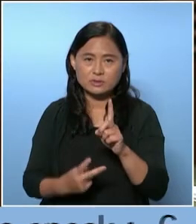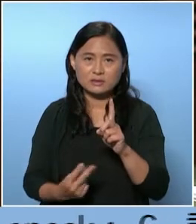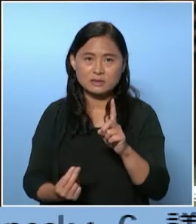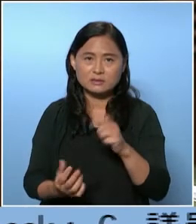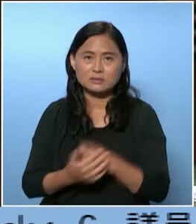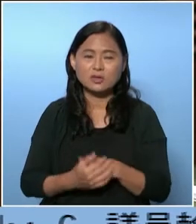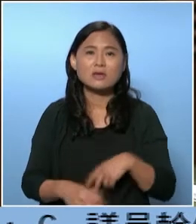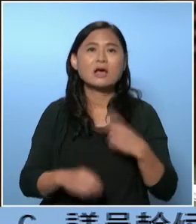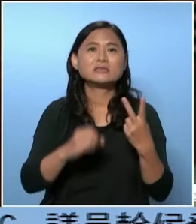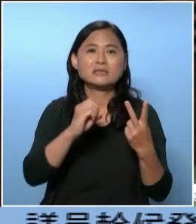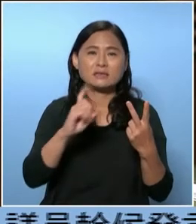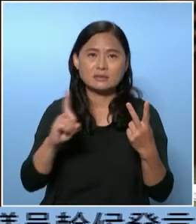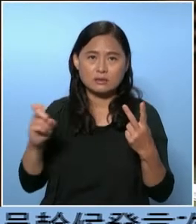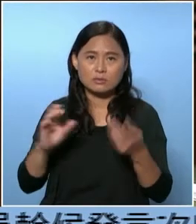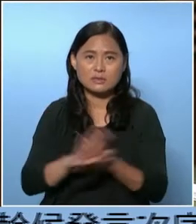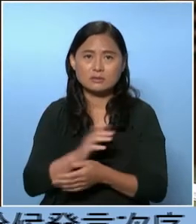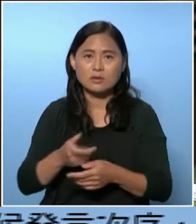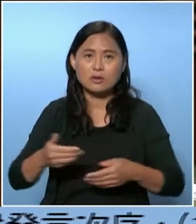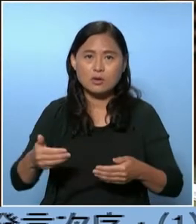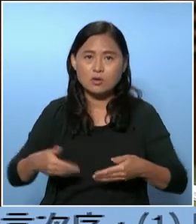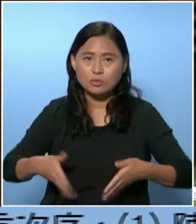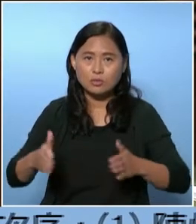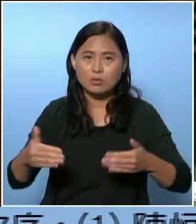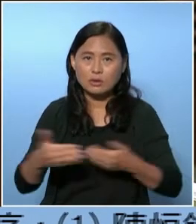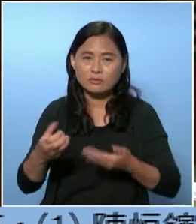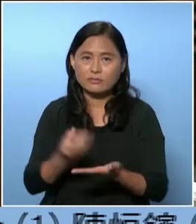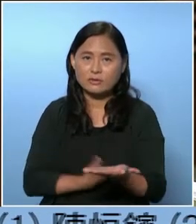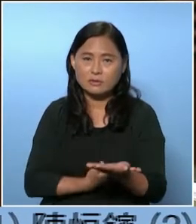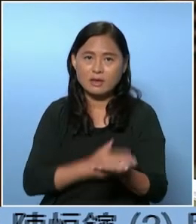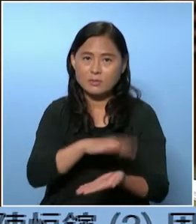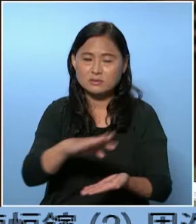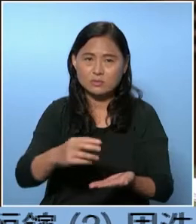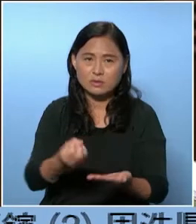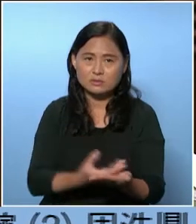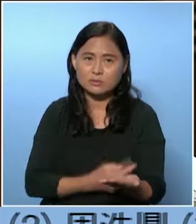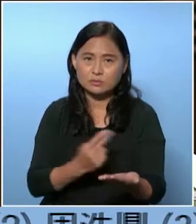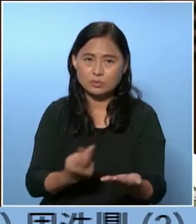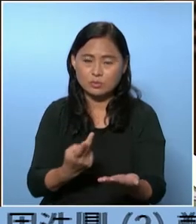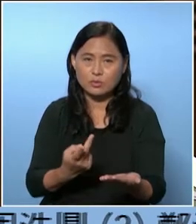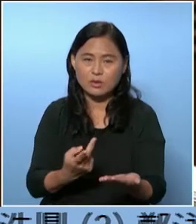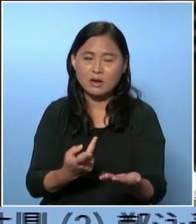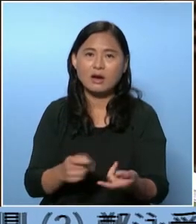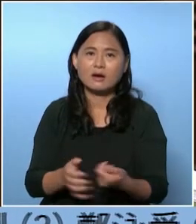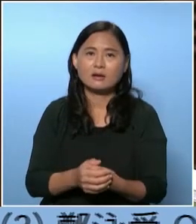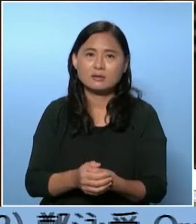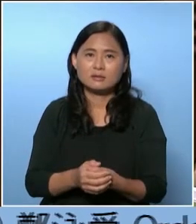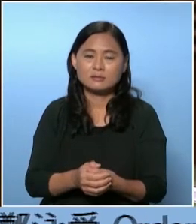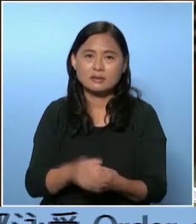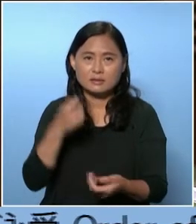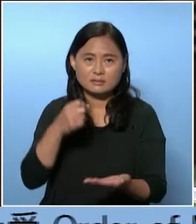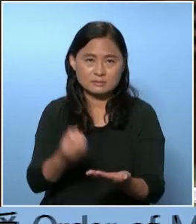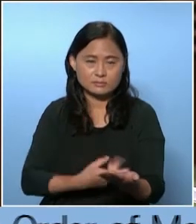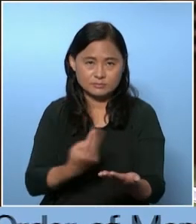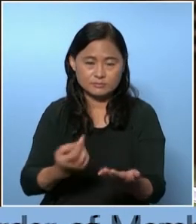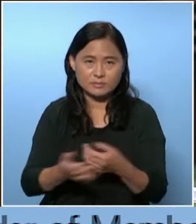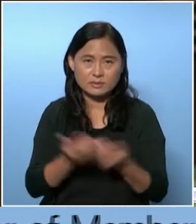將2019年道路交通法例泊車位修訂條例草案，下稱條例草案，提交